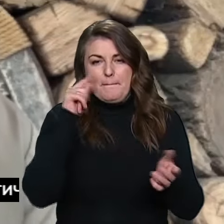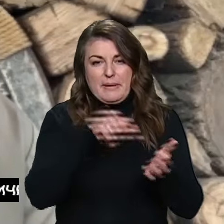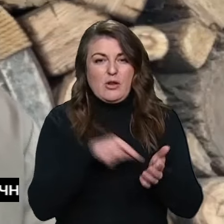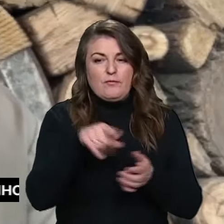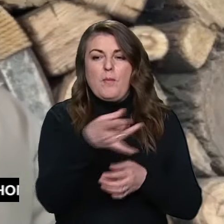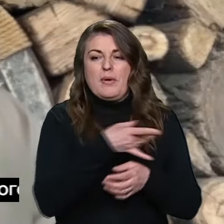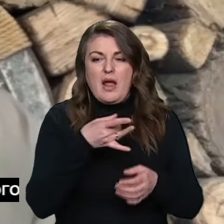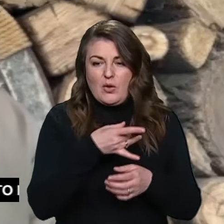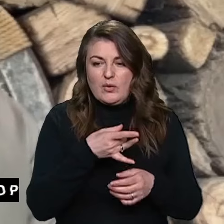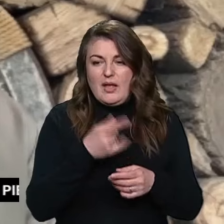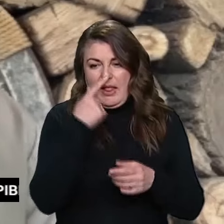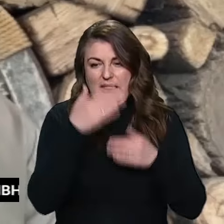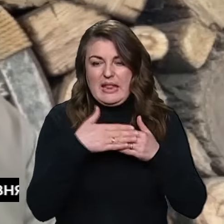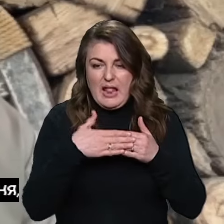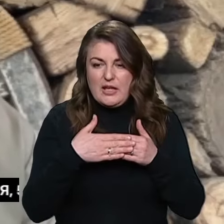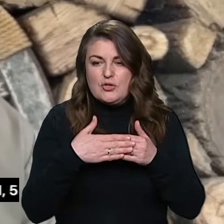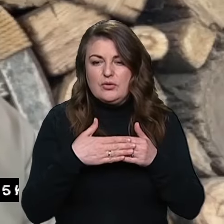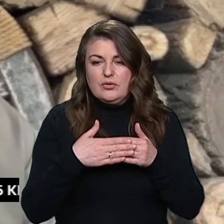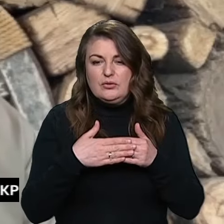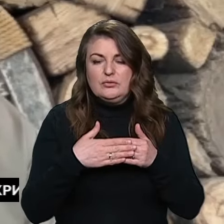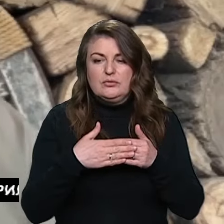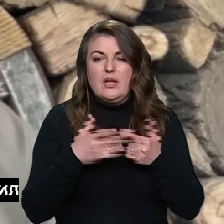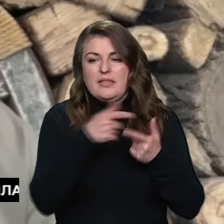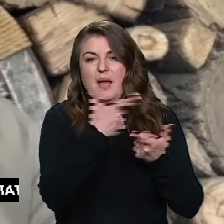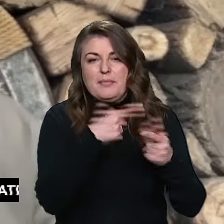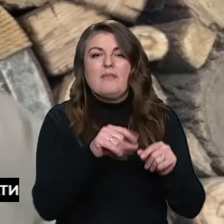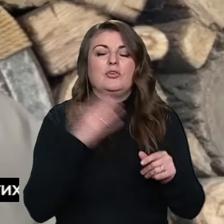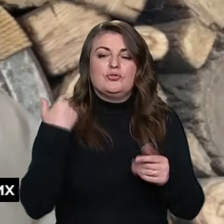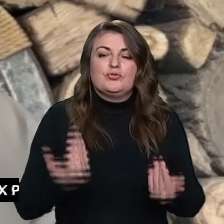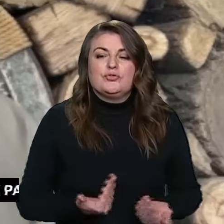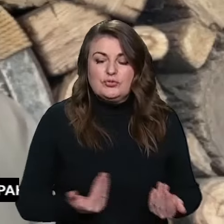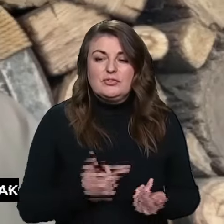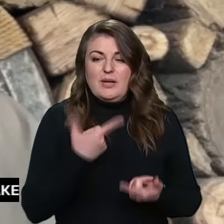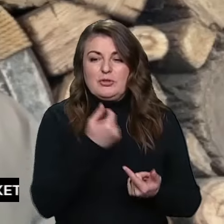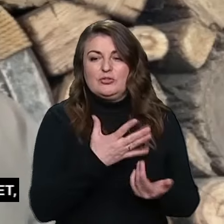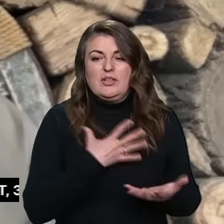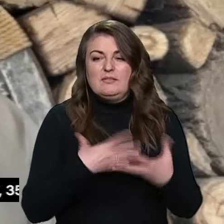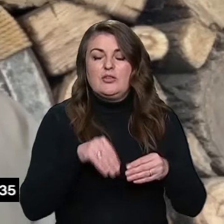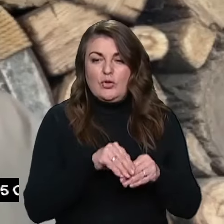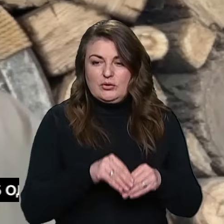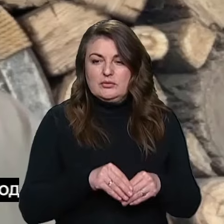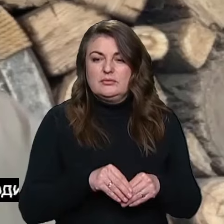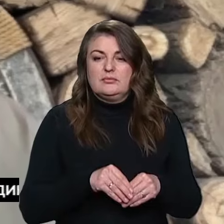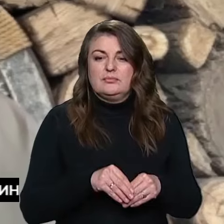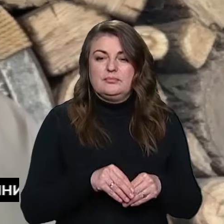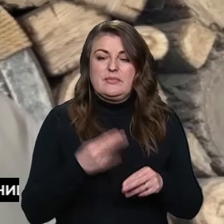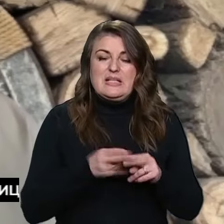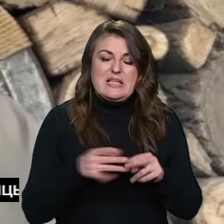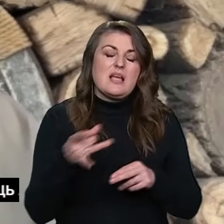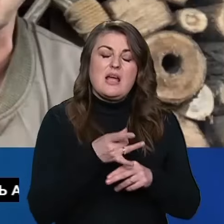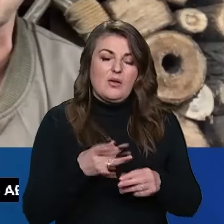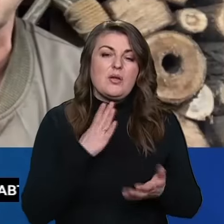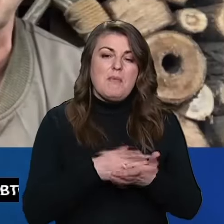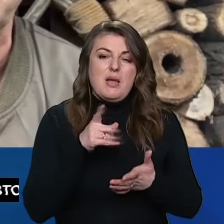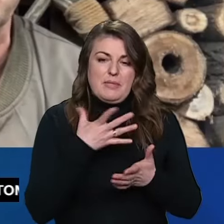в тому районі, між іншим, недалечко там, де ви жили, де там жила ваша родина. Так. Цей район,